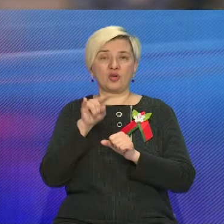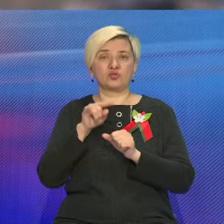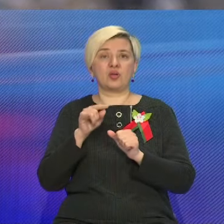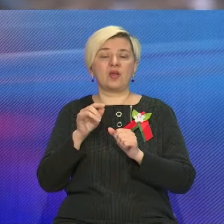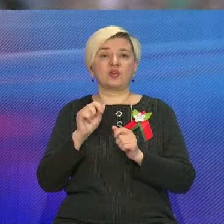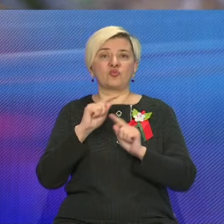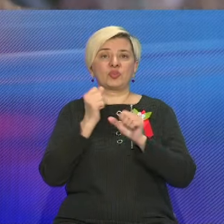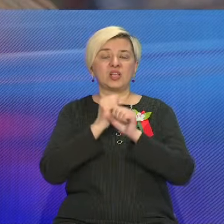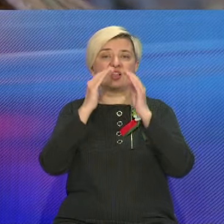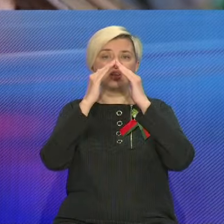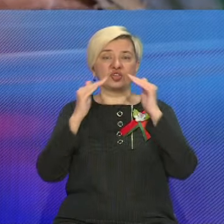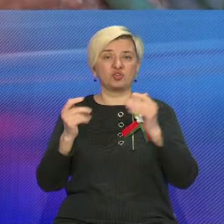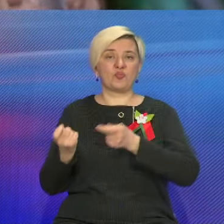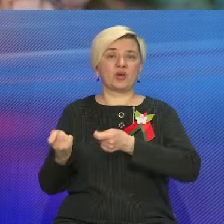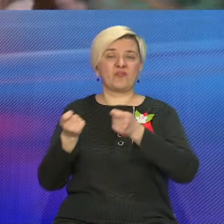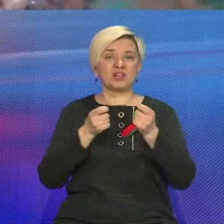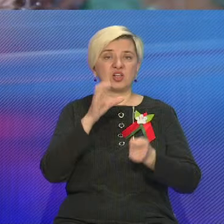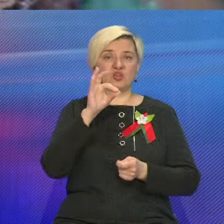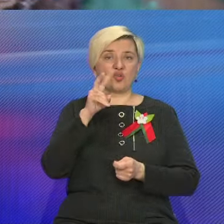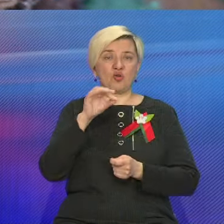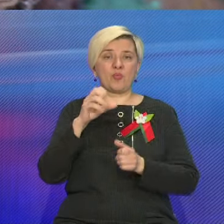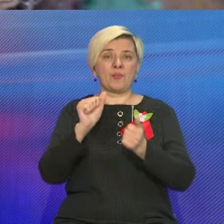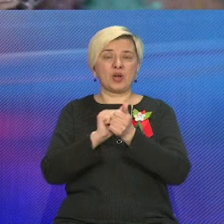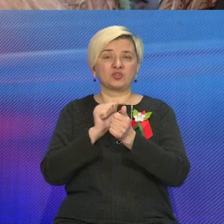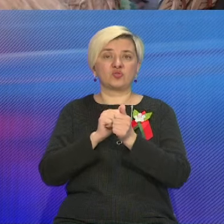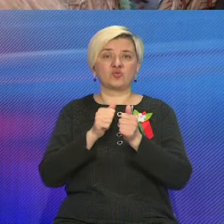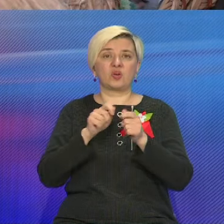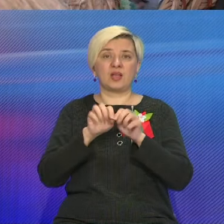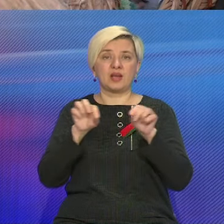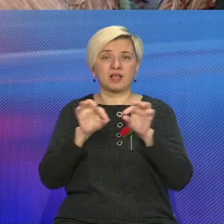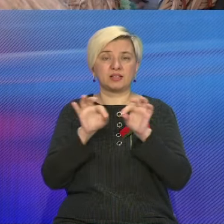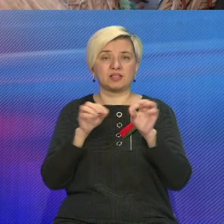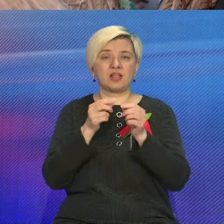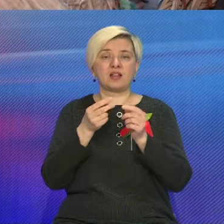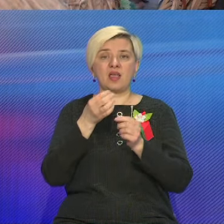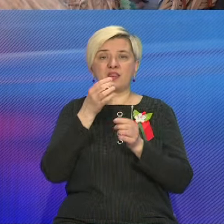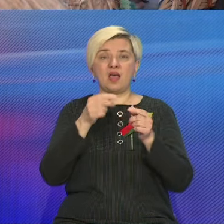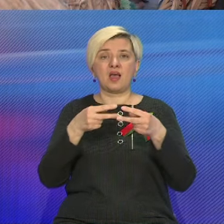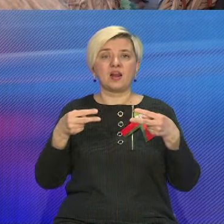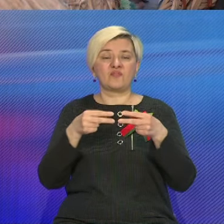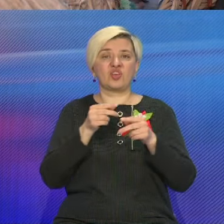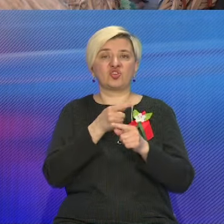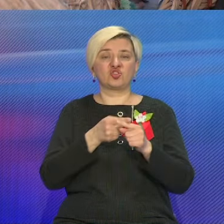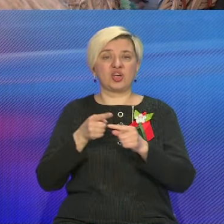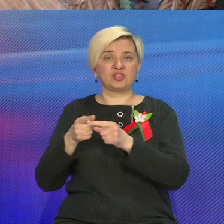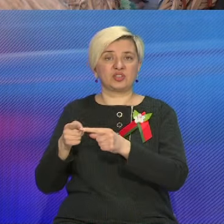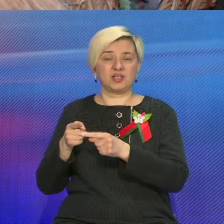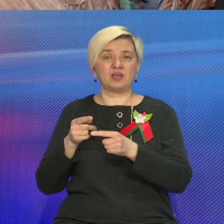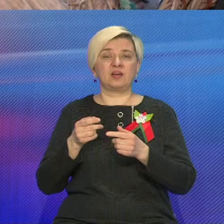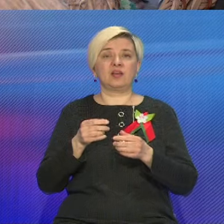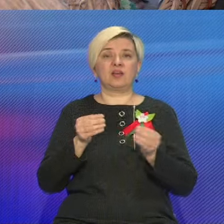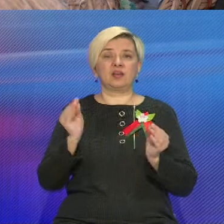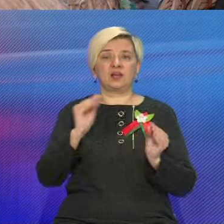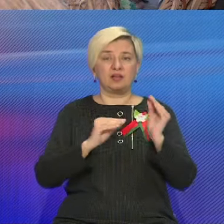солому, ее просушивали, отделяли, разрезали на равные части, брали самые плоские, все клеили